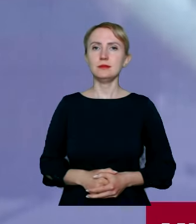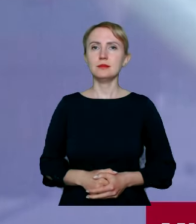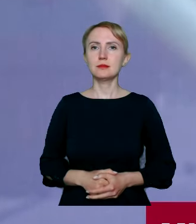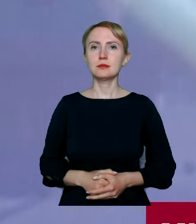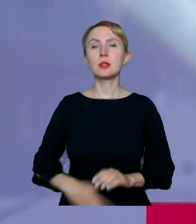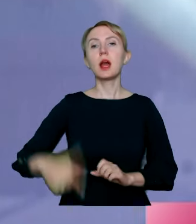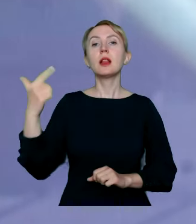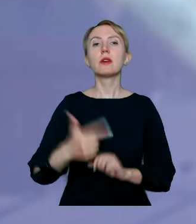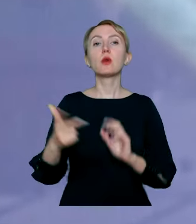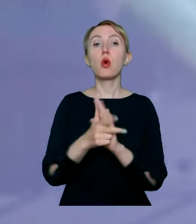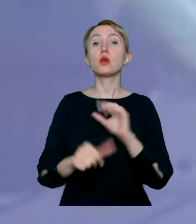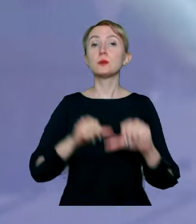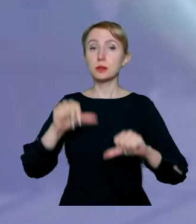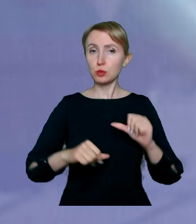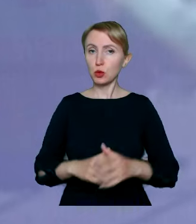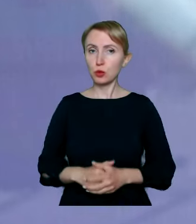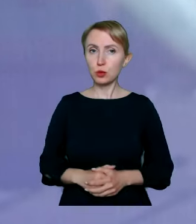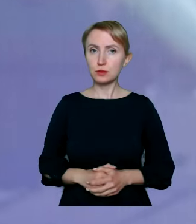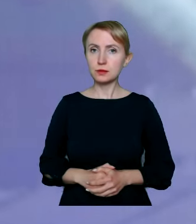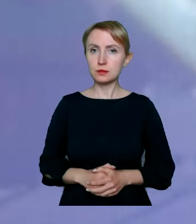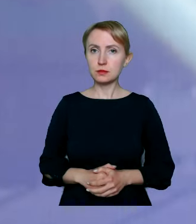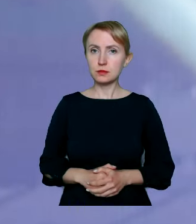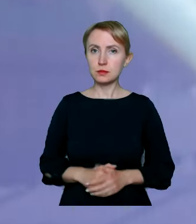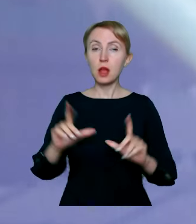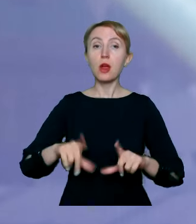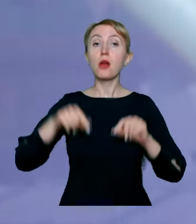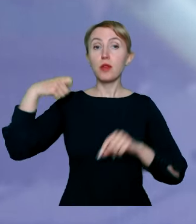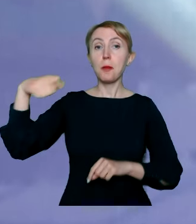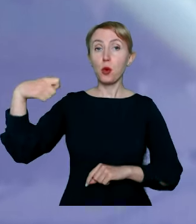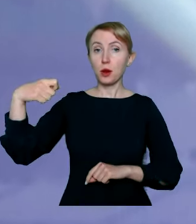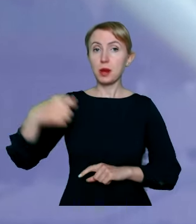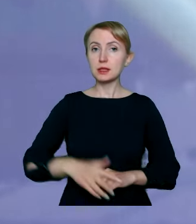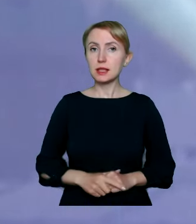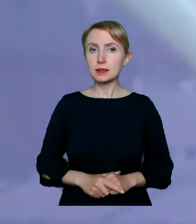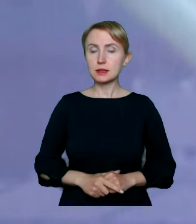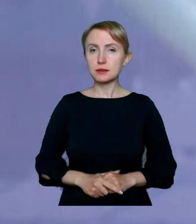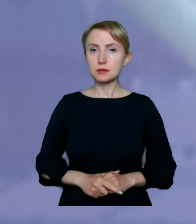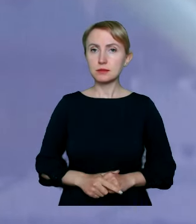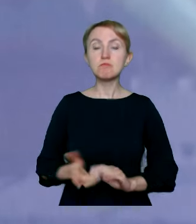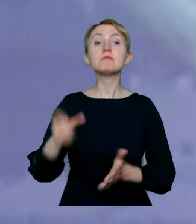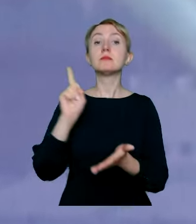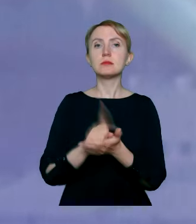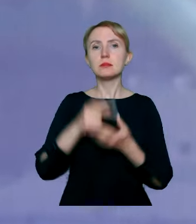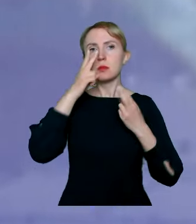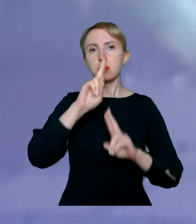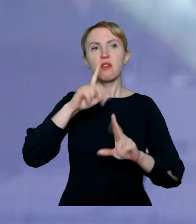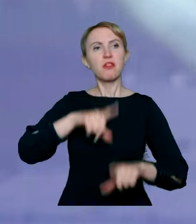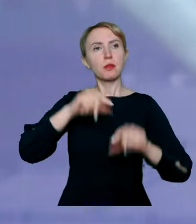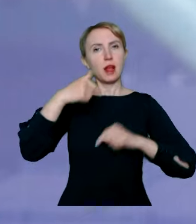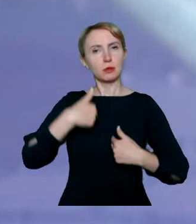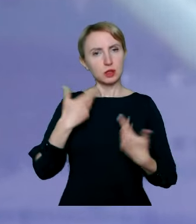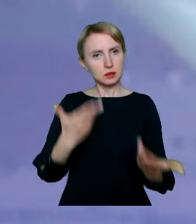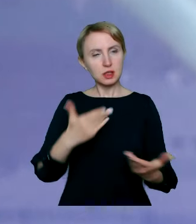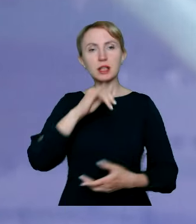W 2018 roku w wyborach prezydenckich zwyciężył wskazany przeze mnie